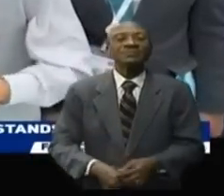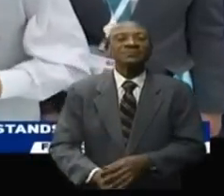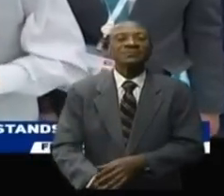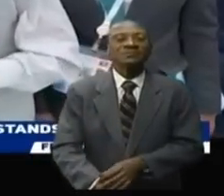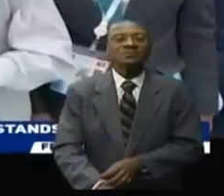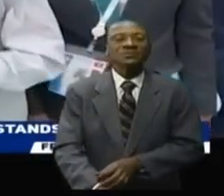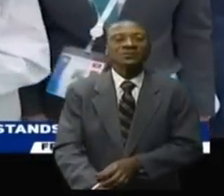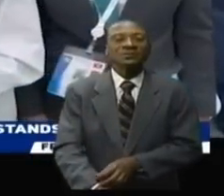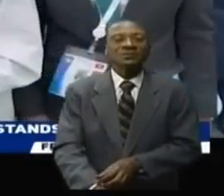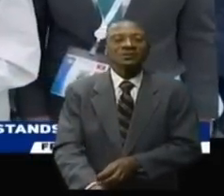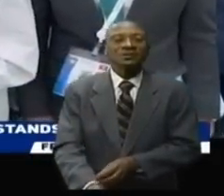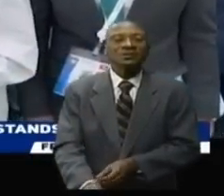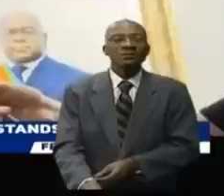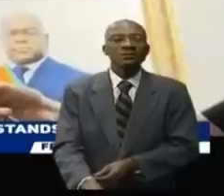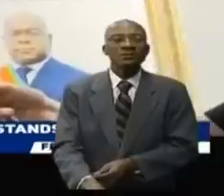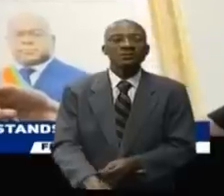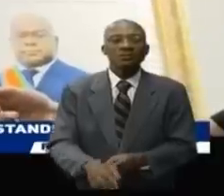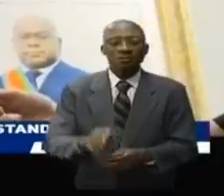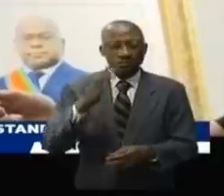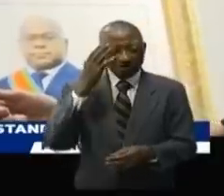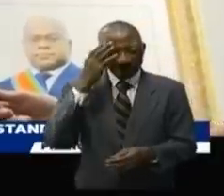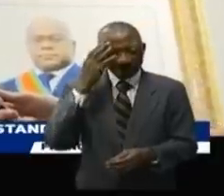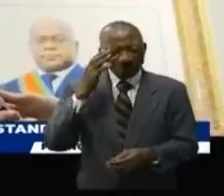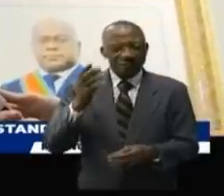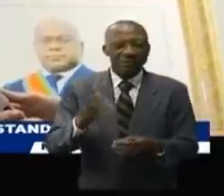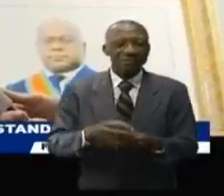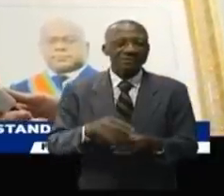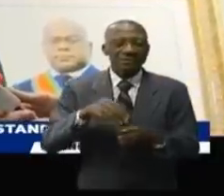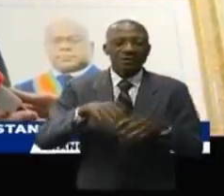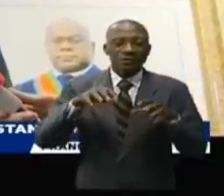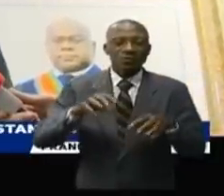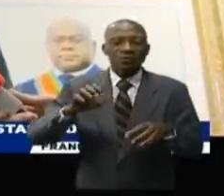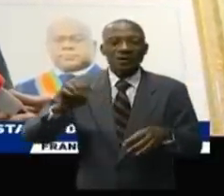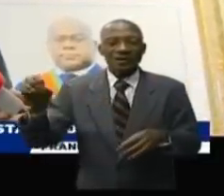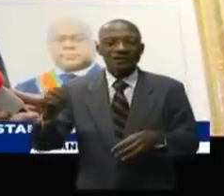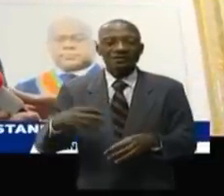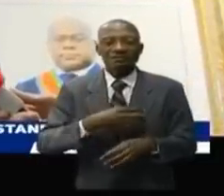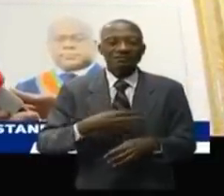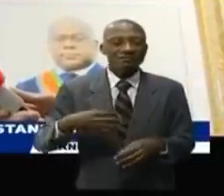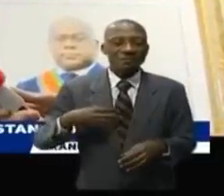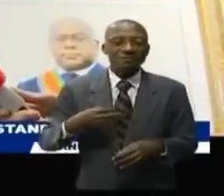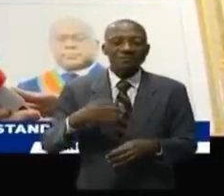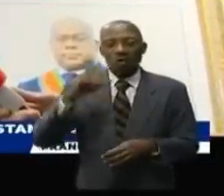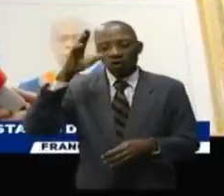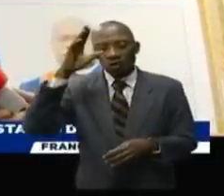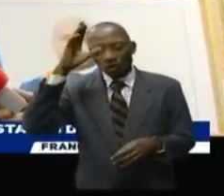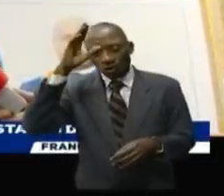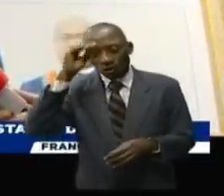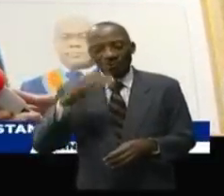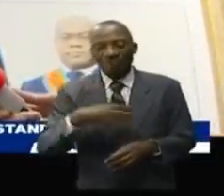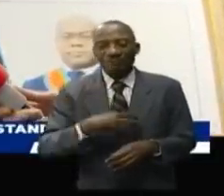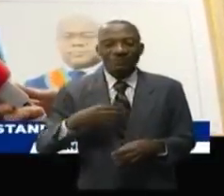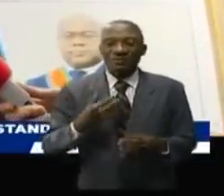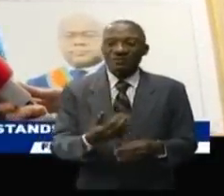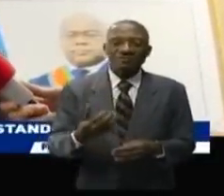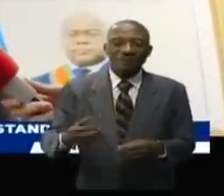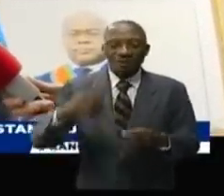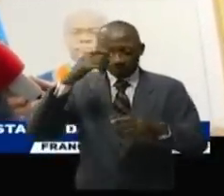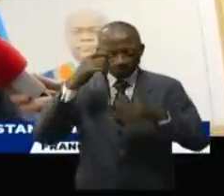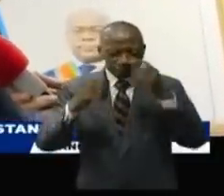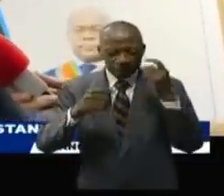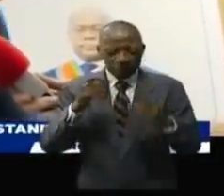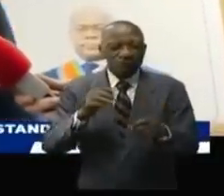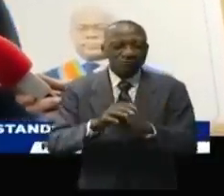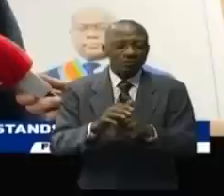ces enfants, ces personnes du troisième âge qui sont désormais exposées aux intempéries parce qu'ils ne sont plus dans l'ordre de l'habitation habituelle.